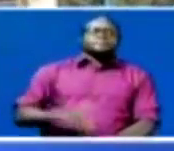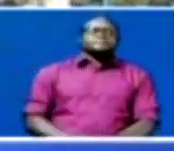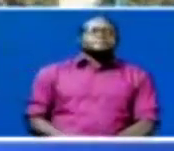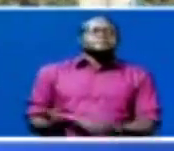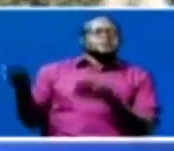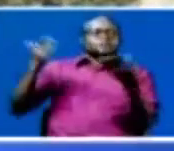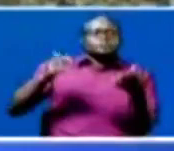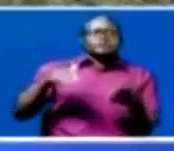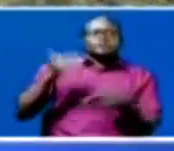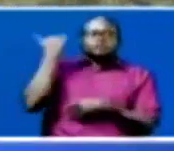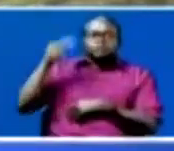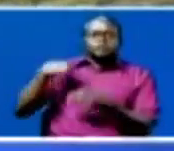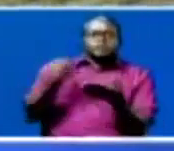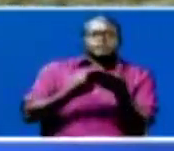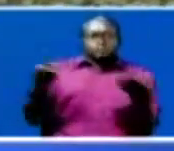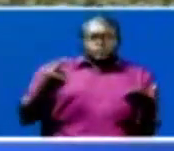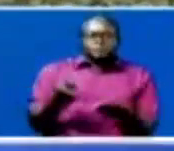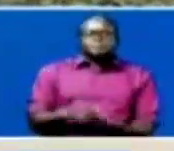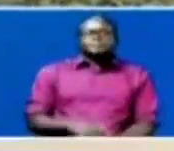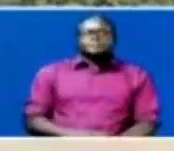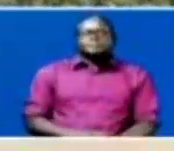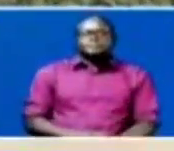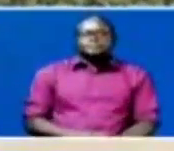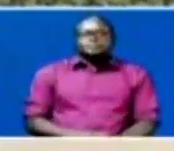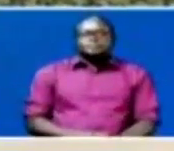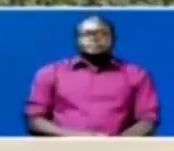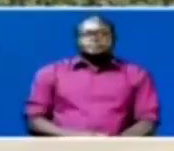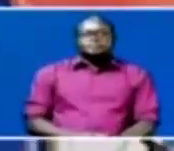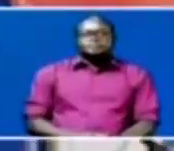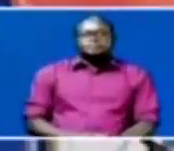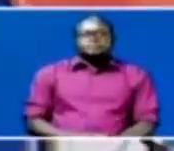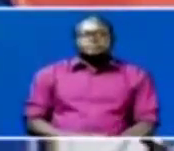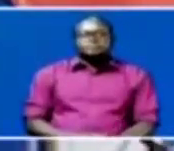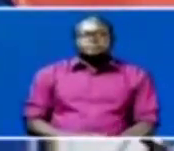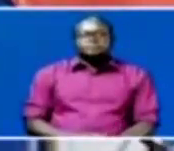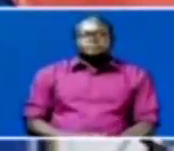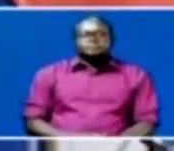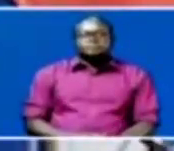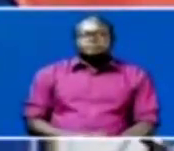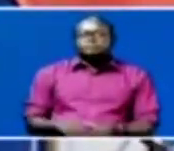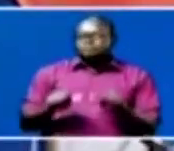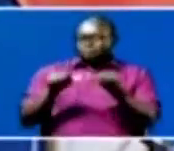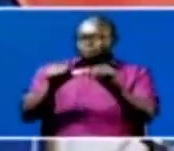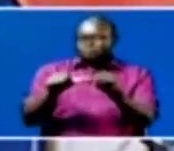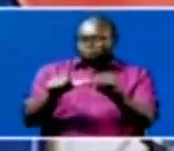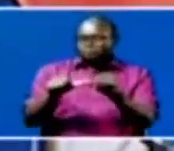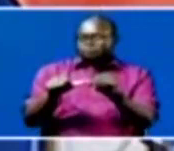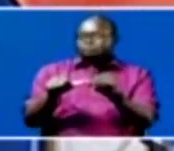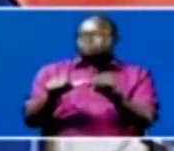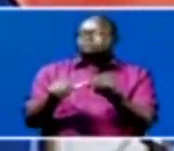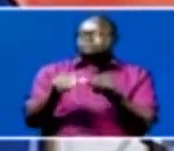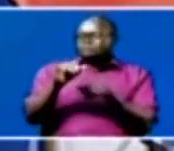lijalo. Cecilia Wakesho, KT News. Naam, tukisonga mbele ni kuwa